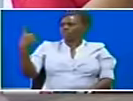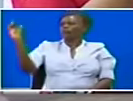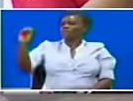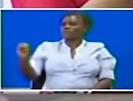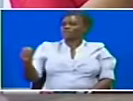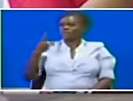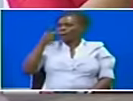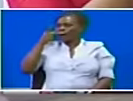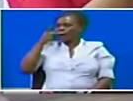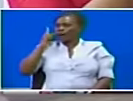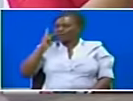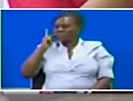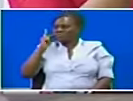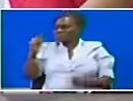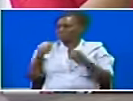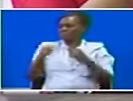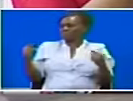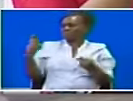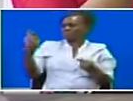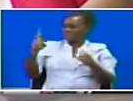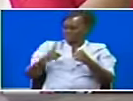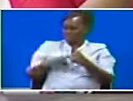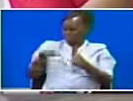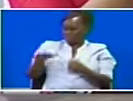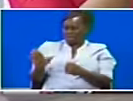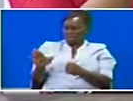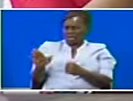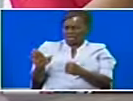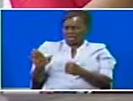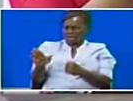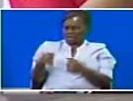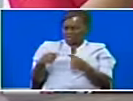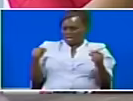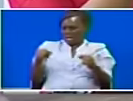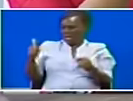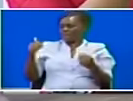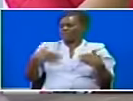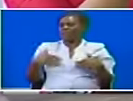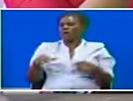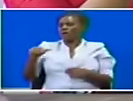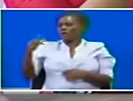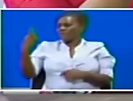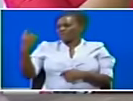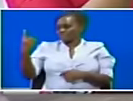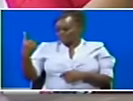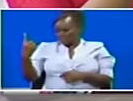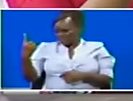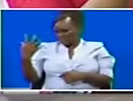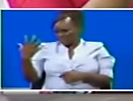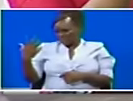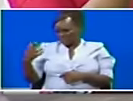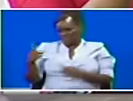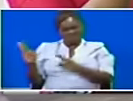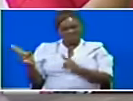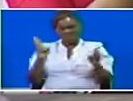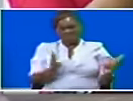wanasema Kalonzo Musyoka ni msaliti, 26% wanasema Kalonzo Musyoka anasalitiwa, na 33% wanasema kwamba hii ni